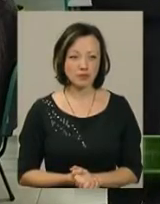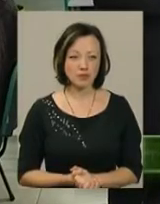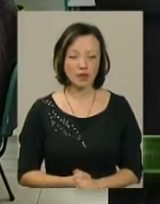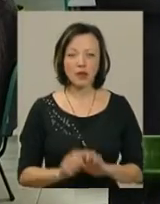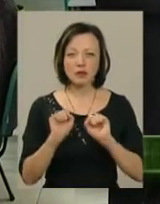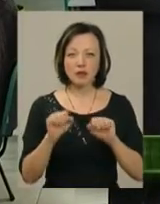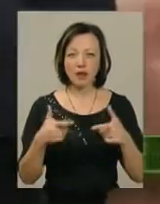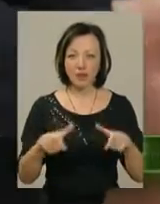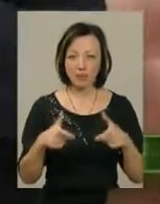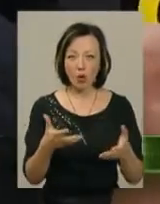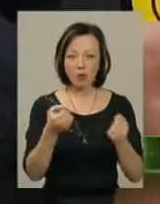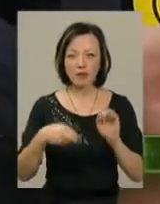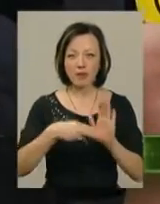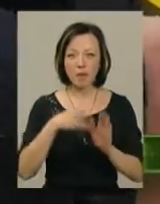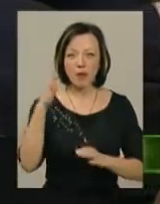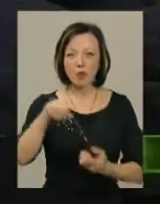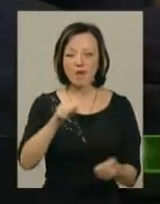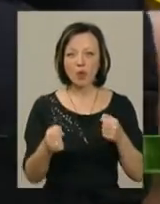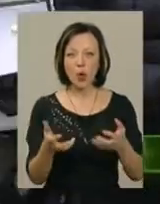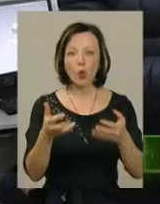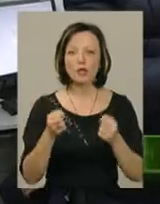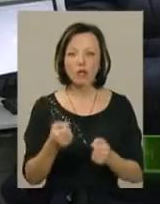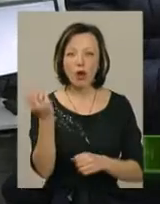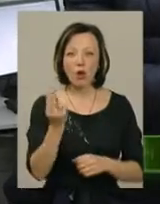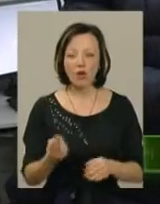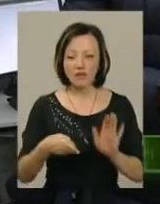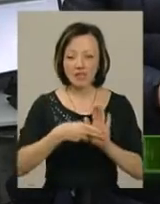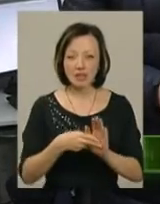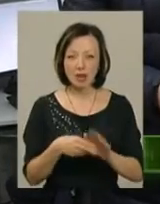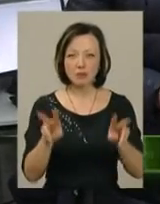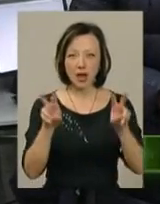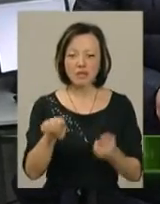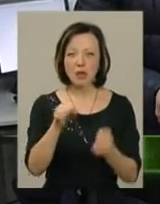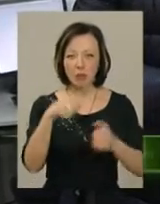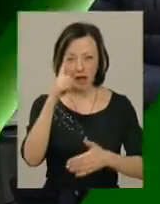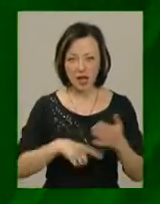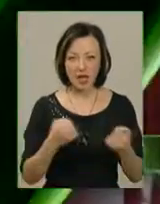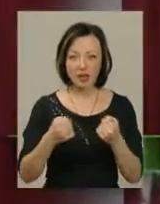Склав іспит, отримай наліпку. Майбутні водії одержали кольорові стікери «За кермом надійний водій».